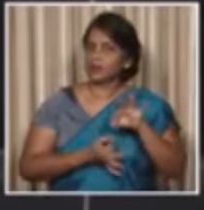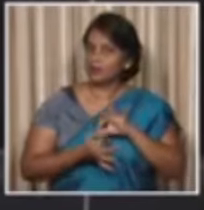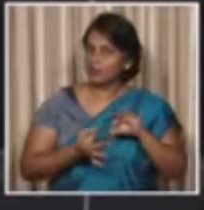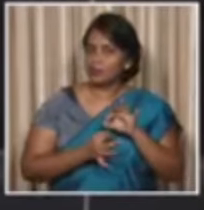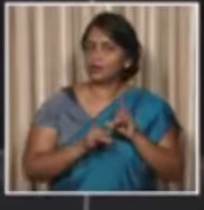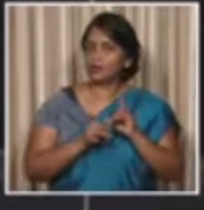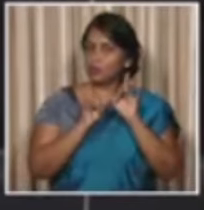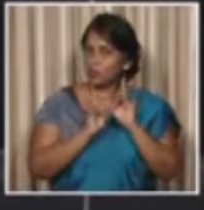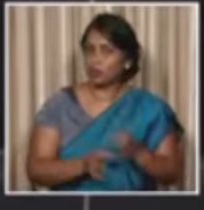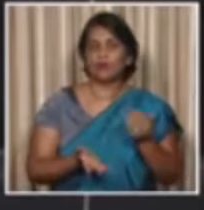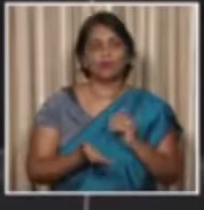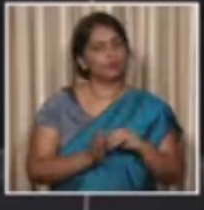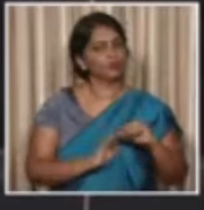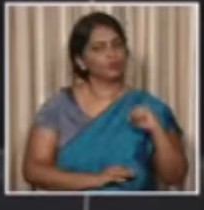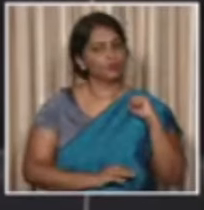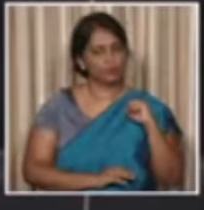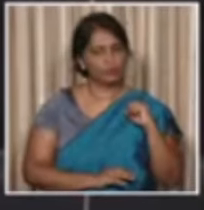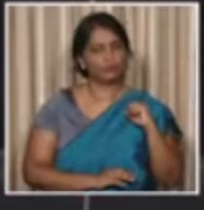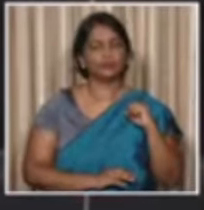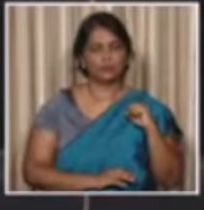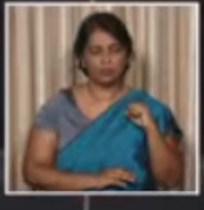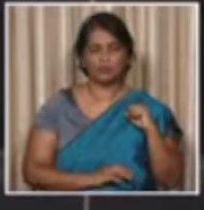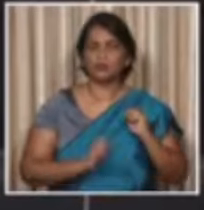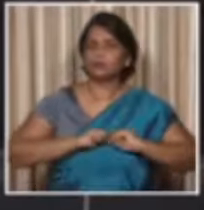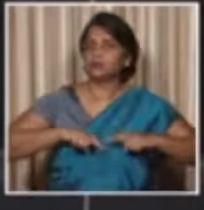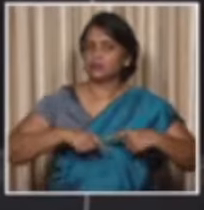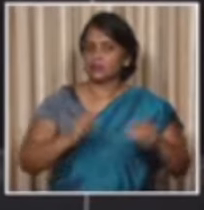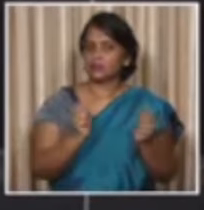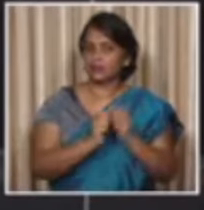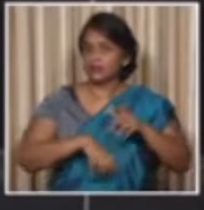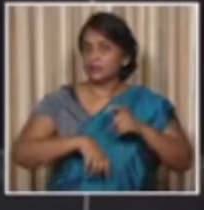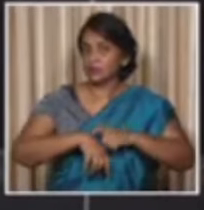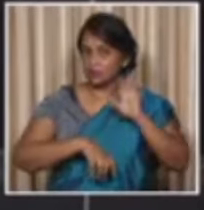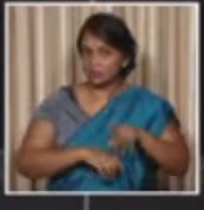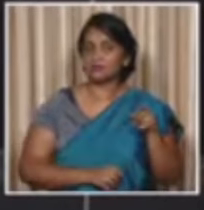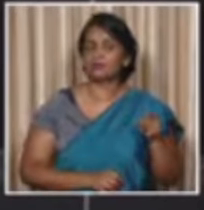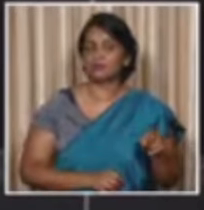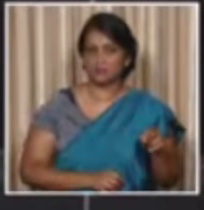ප්‍රජාතන්ත්‍රවාදීව යළි ශක්තිමත් කර වැඩ කරගෙන යන අවස්ථාවේදී